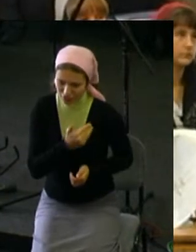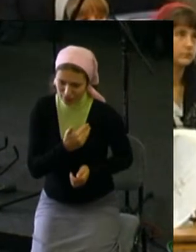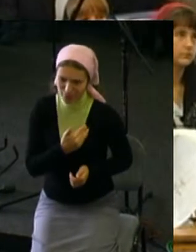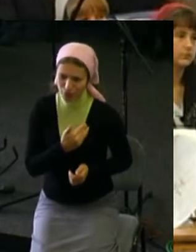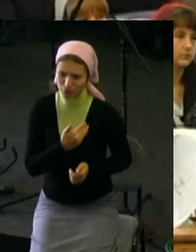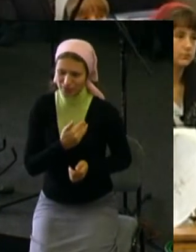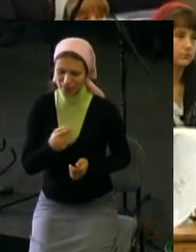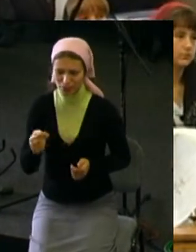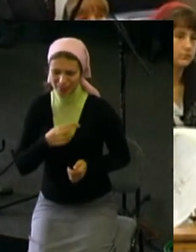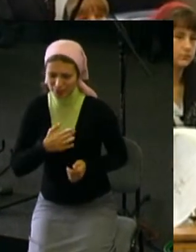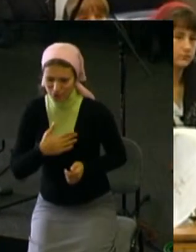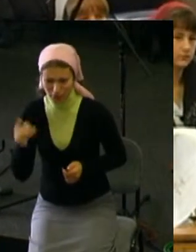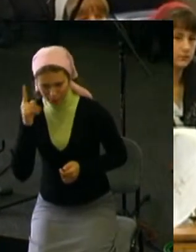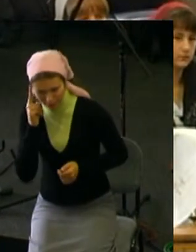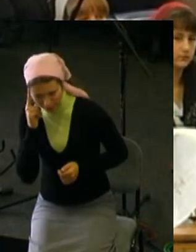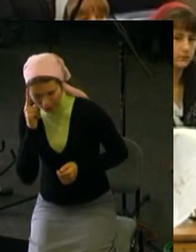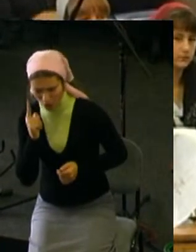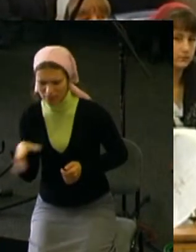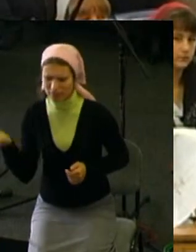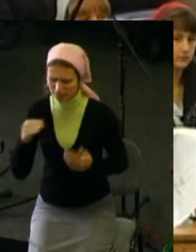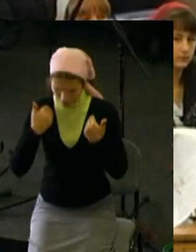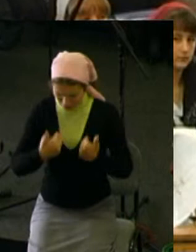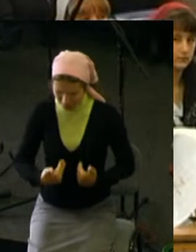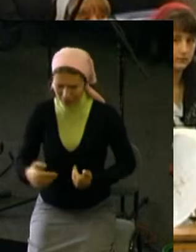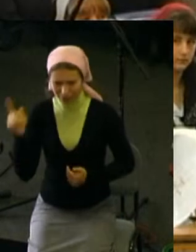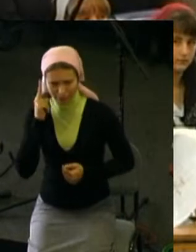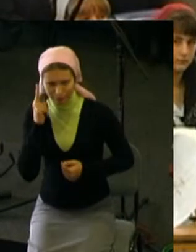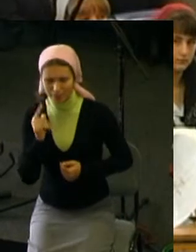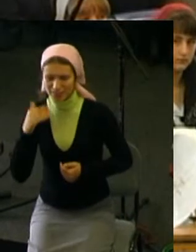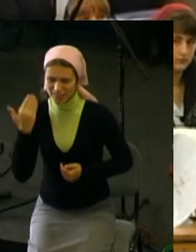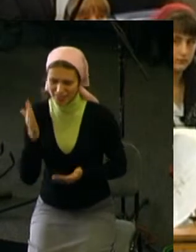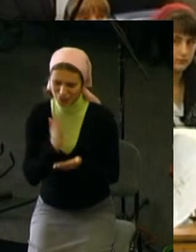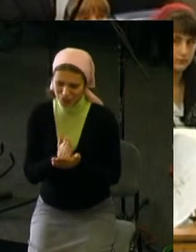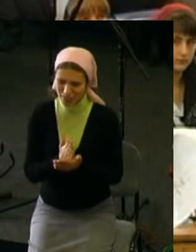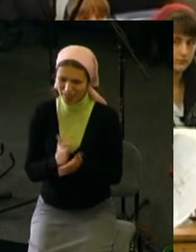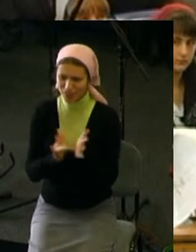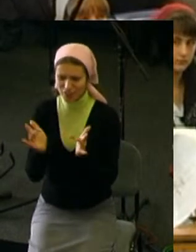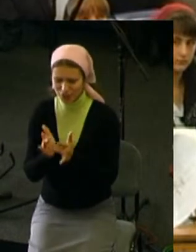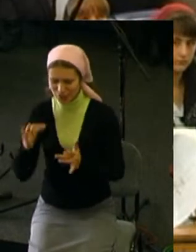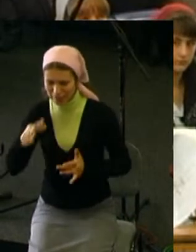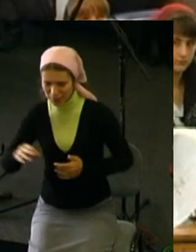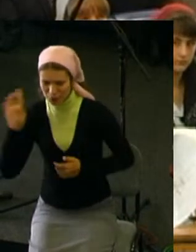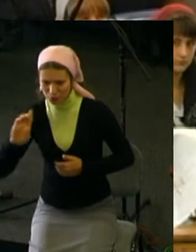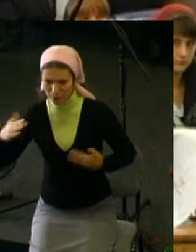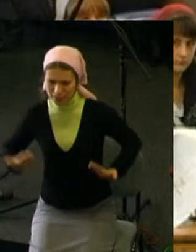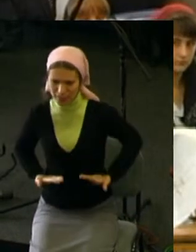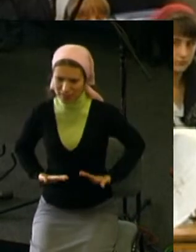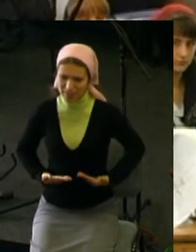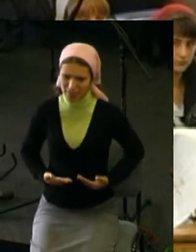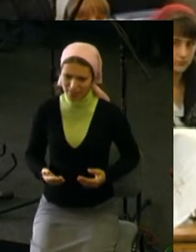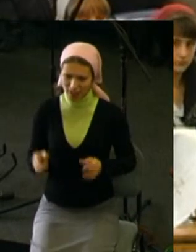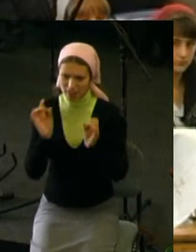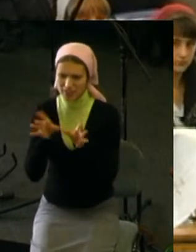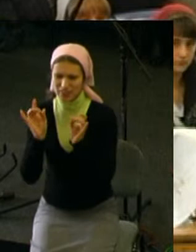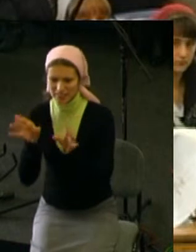щоб душею почути це всією внутрішньо що почути все Ти Христос Син Бога Живого це я